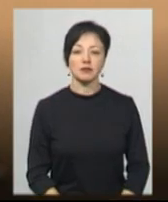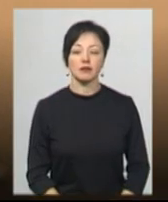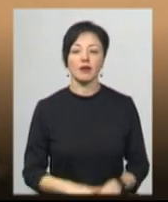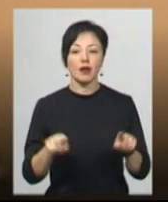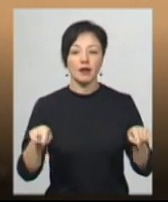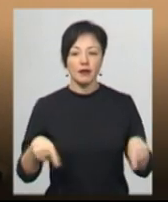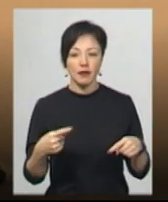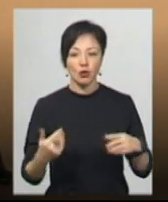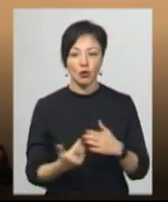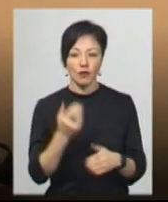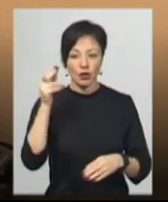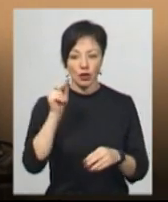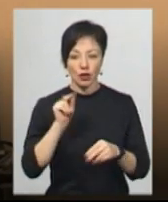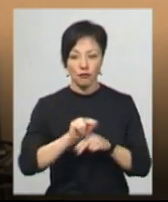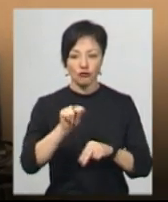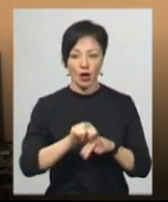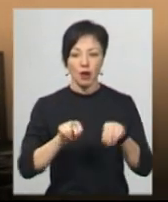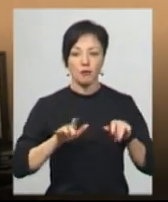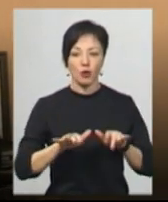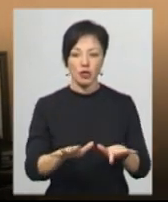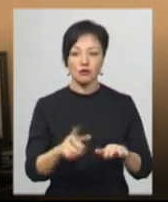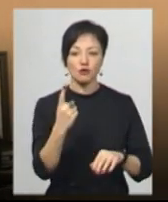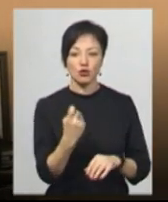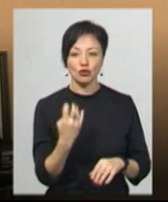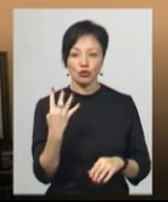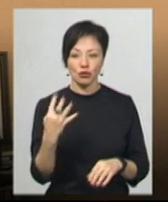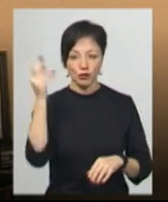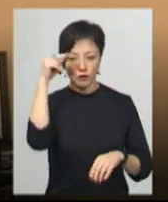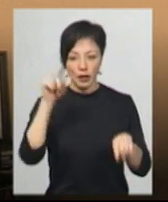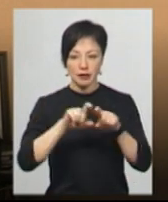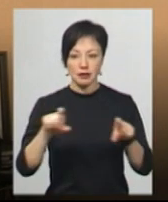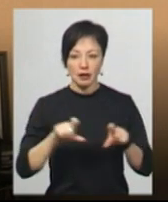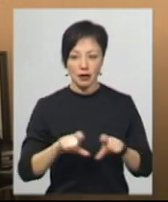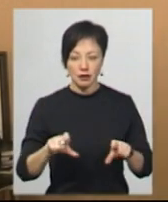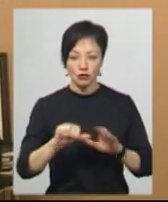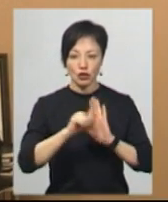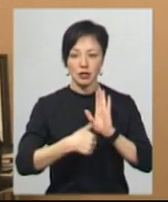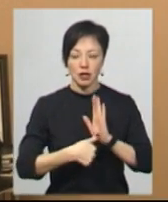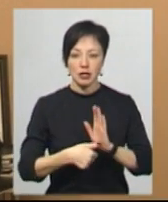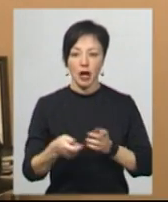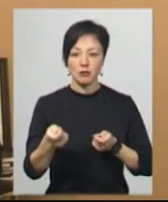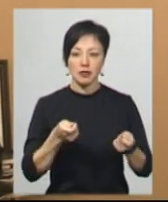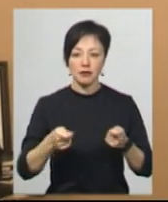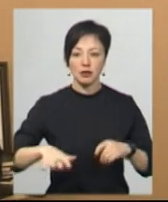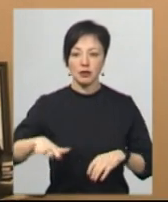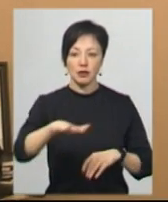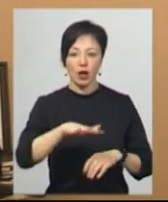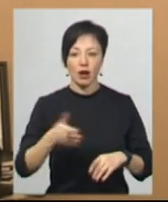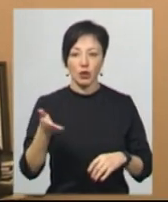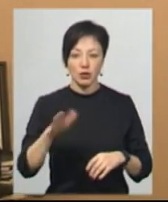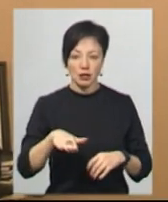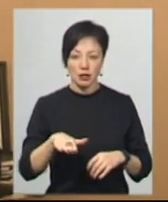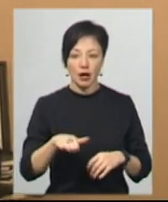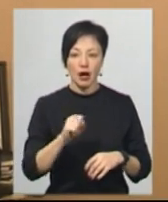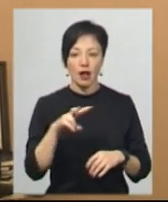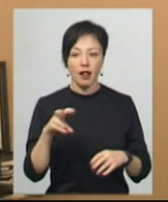Відновлено навчальний процес у 104 навчальних закладах у 16 адміністративно-територіальних одиницях.